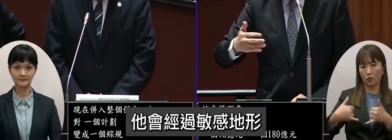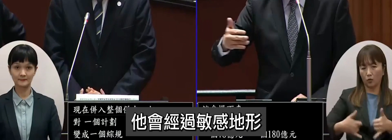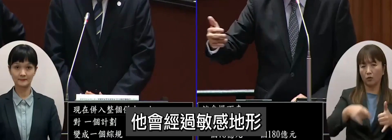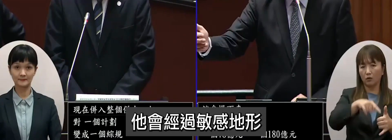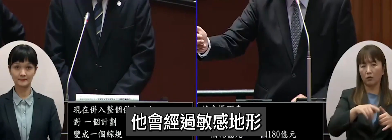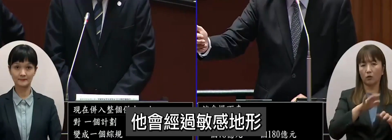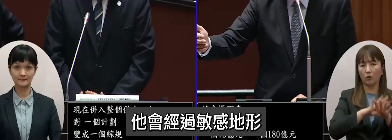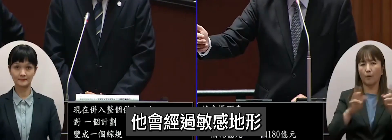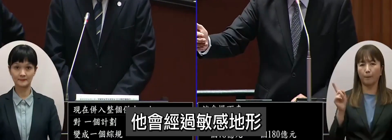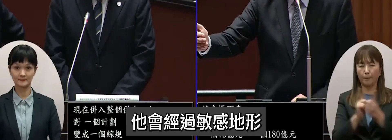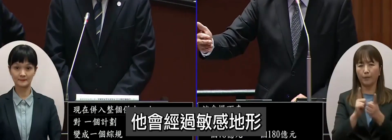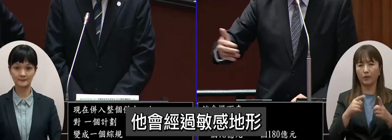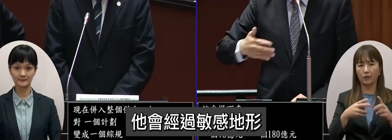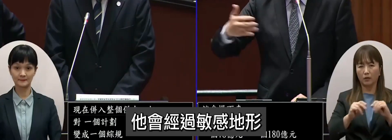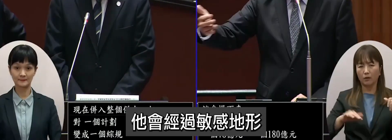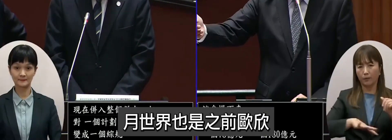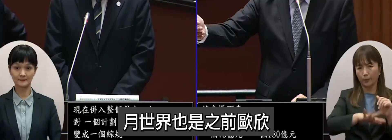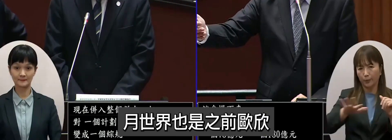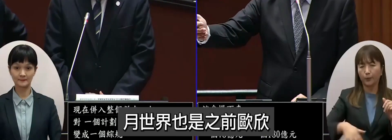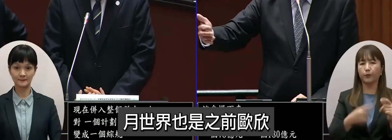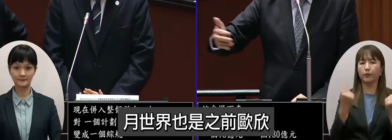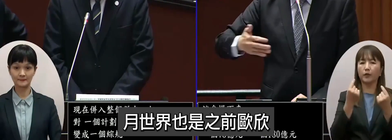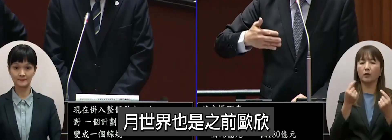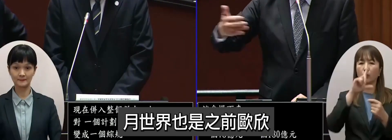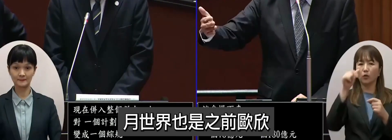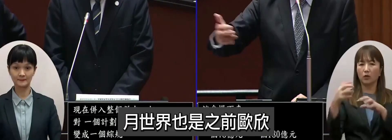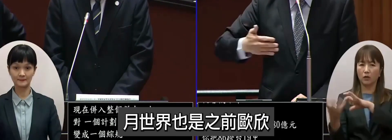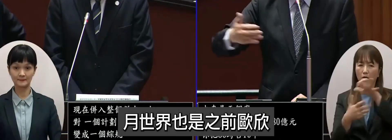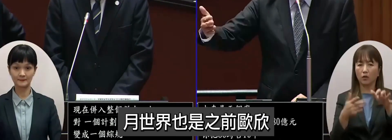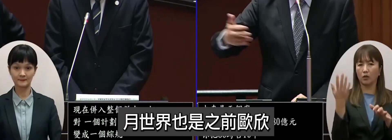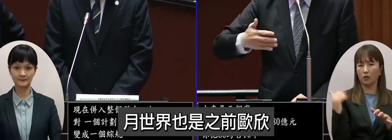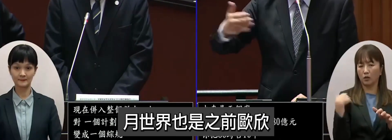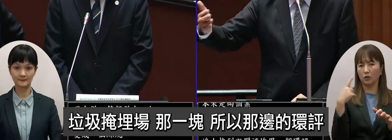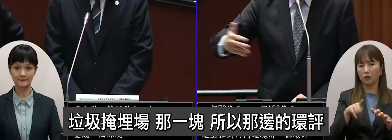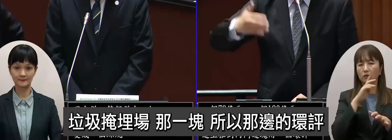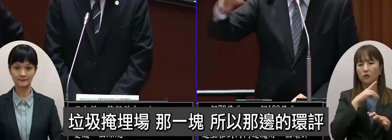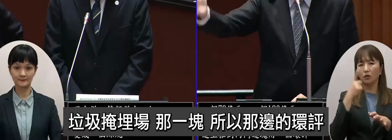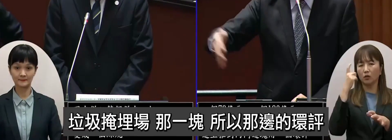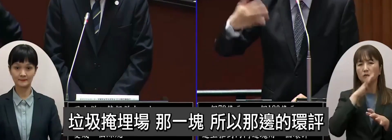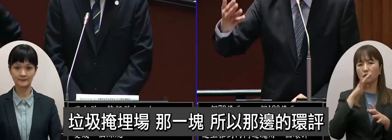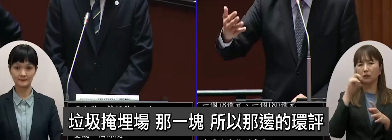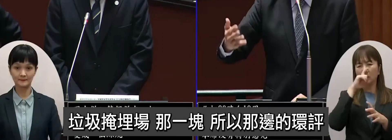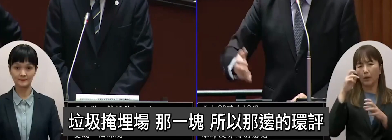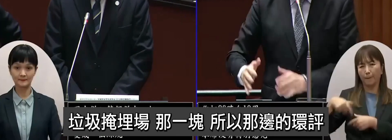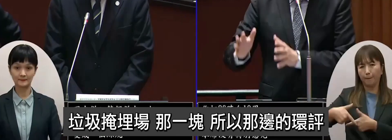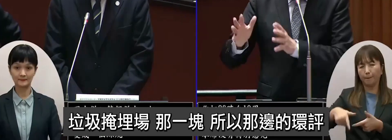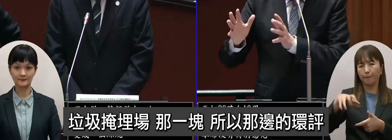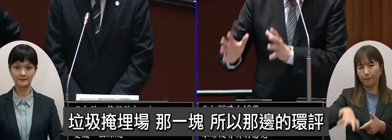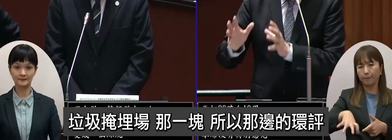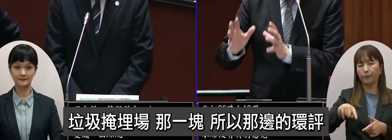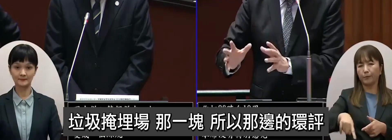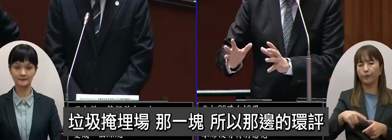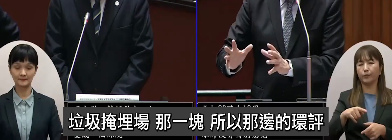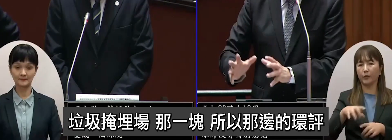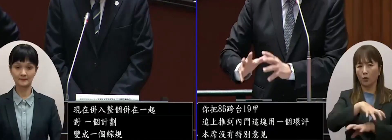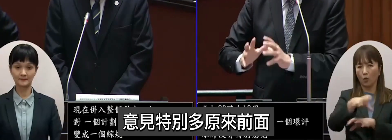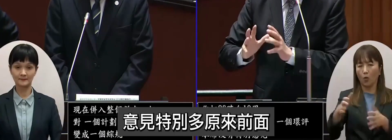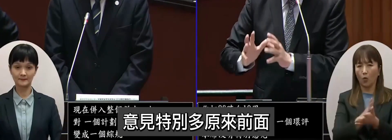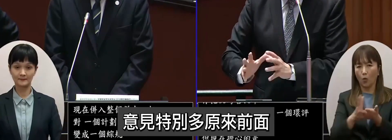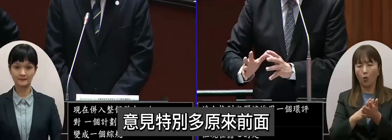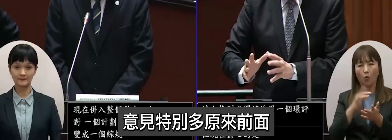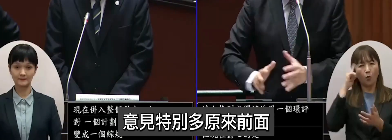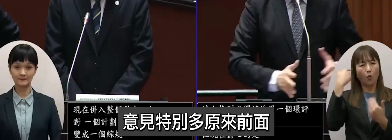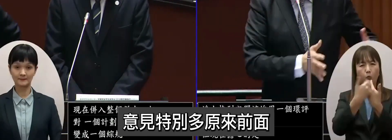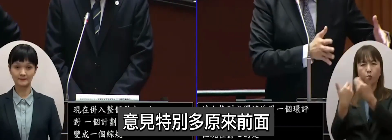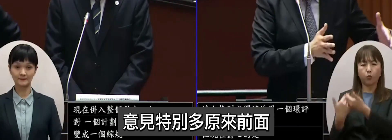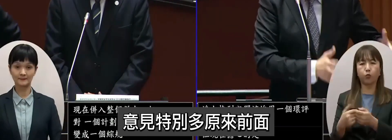会经过敏感地形，月世界也是之前欧新这个垃圾掩埋场那一块。所以那一边的环评如果意见